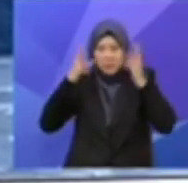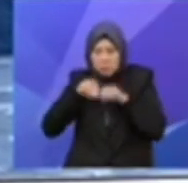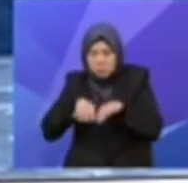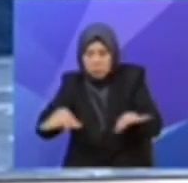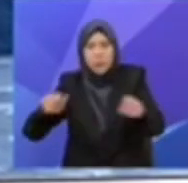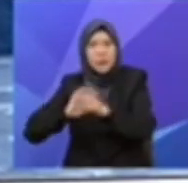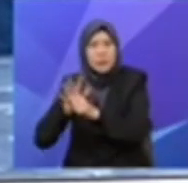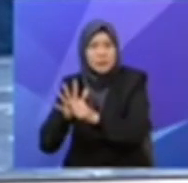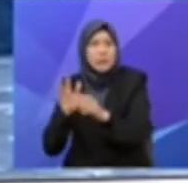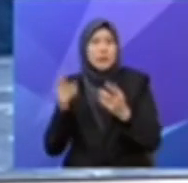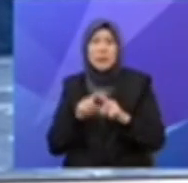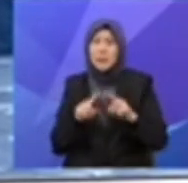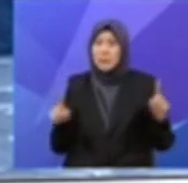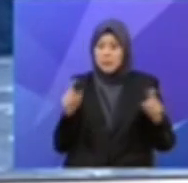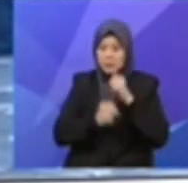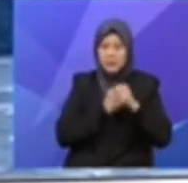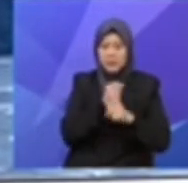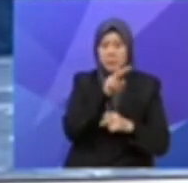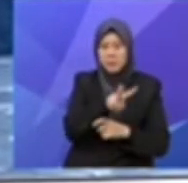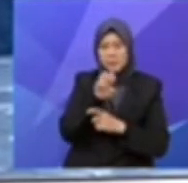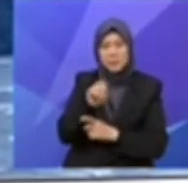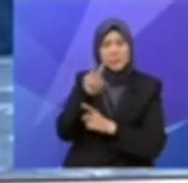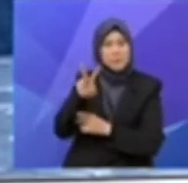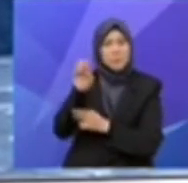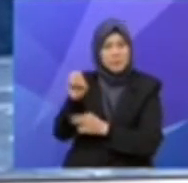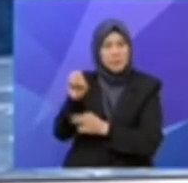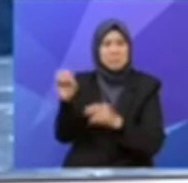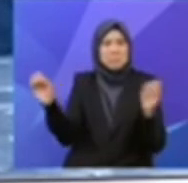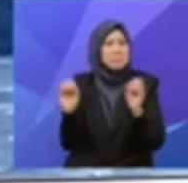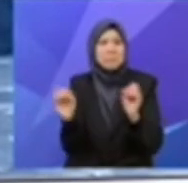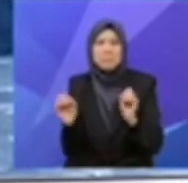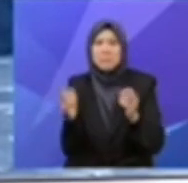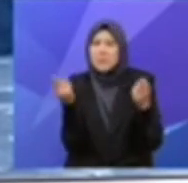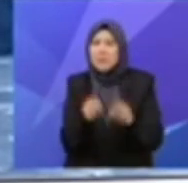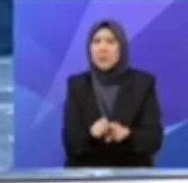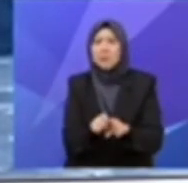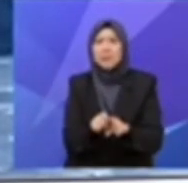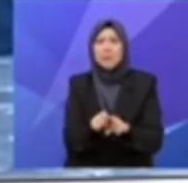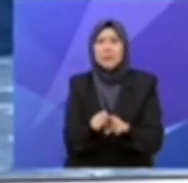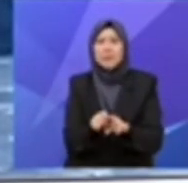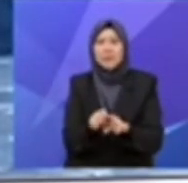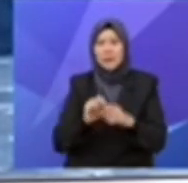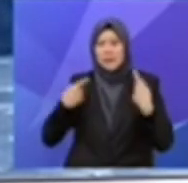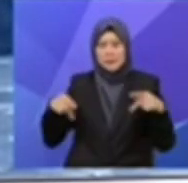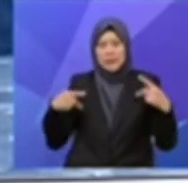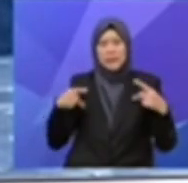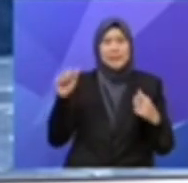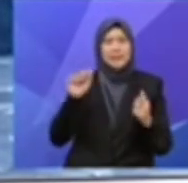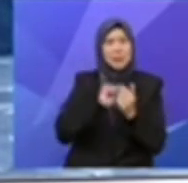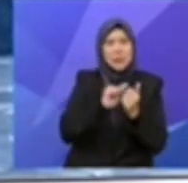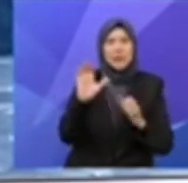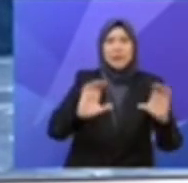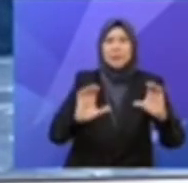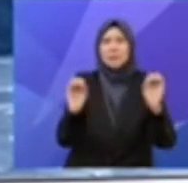mudah tetapi sepanjang tahun Lulo tidak ada satupun yang menyebabkan kedai cuci kacer